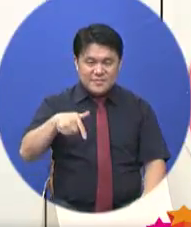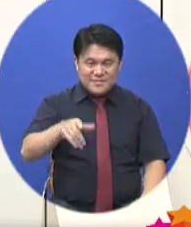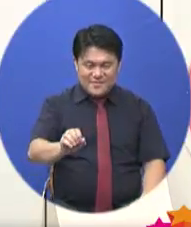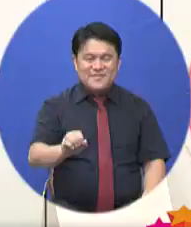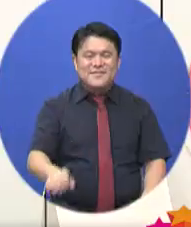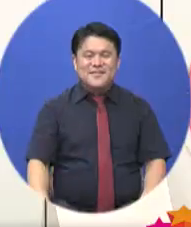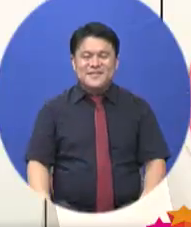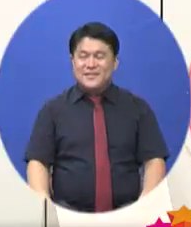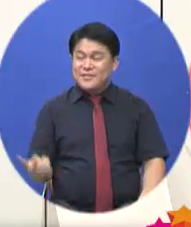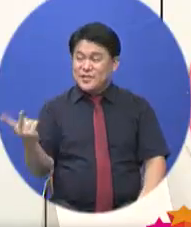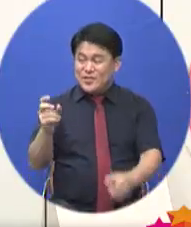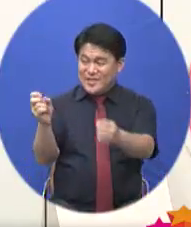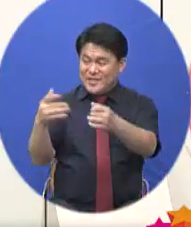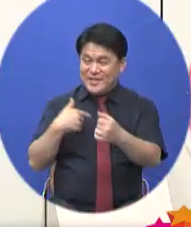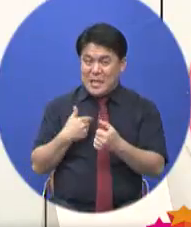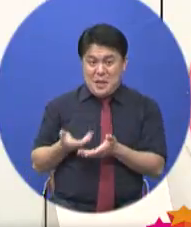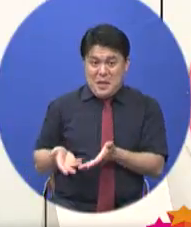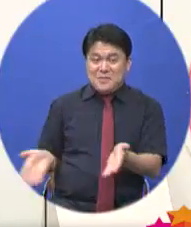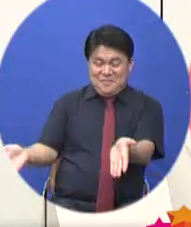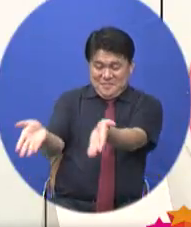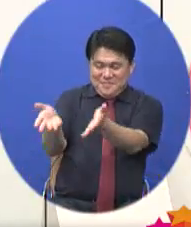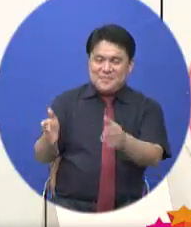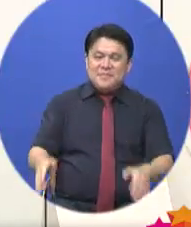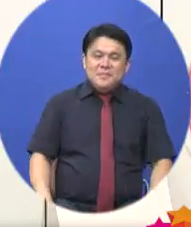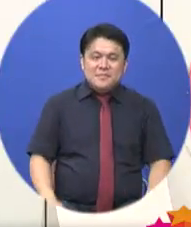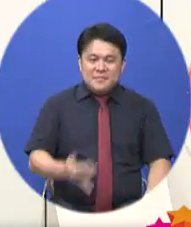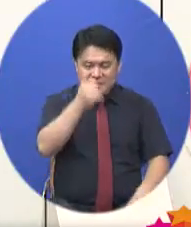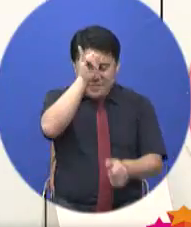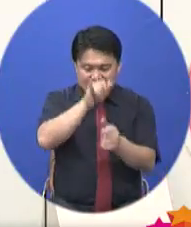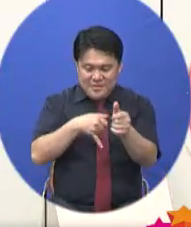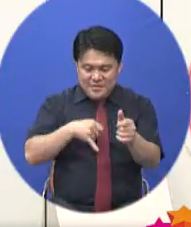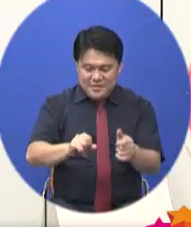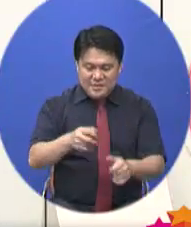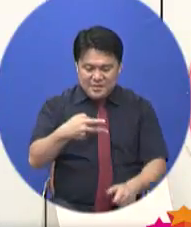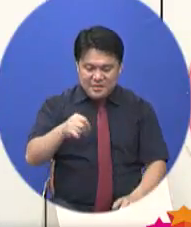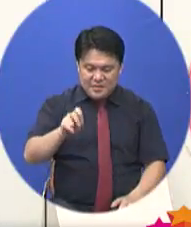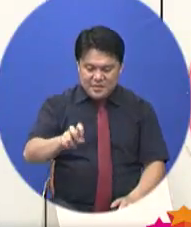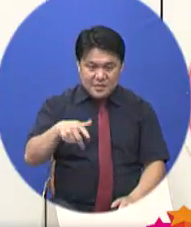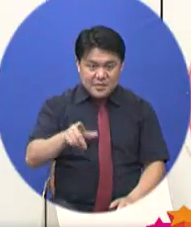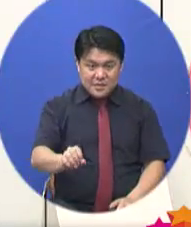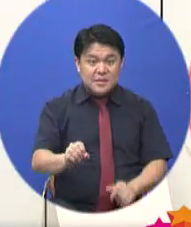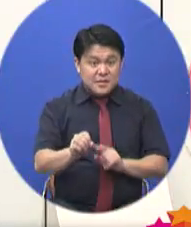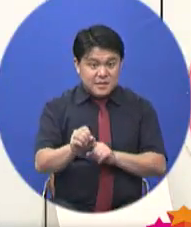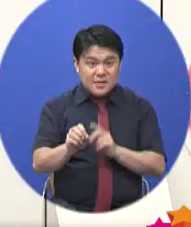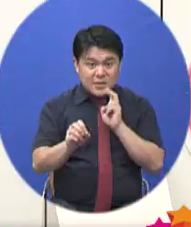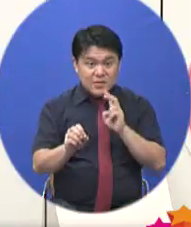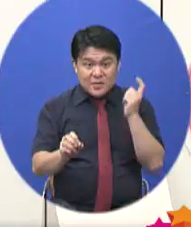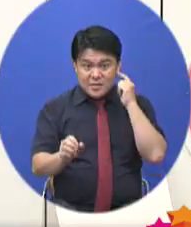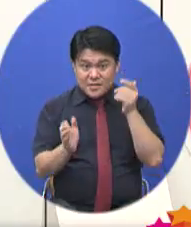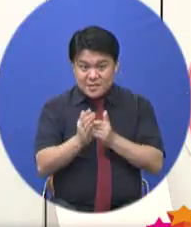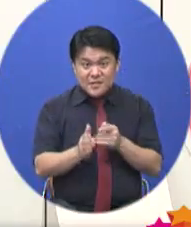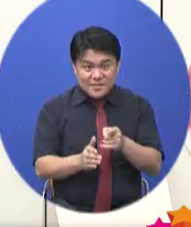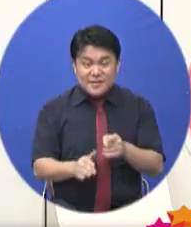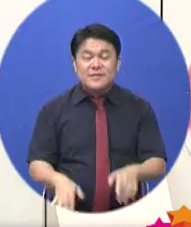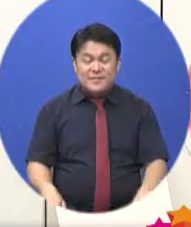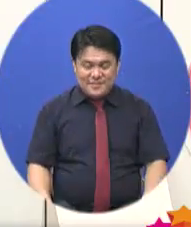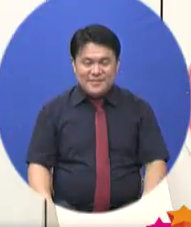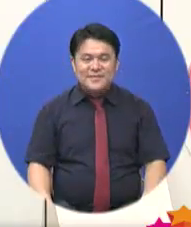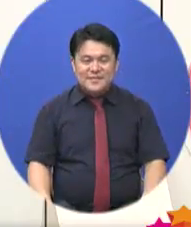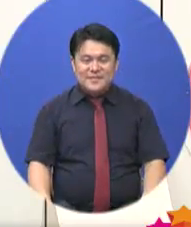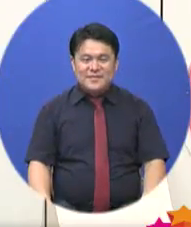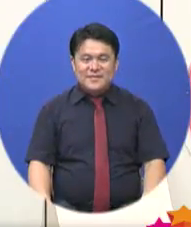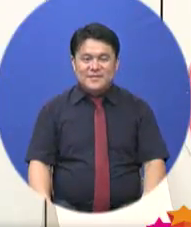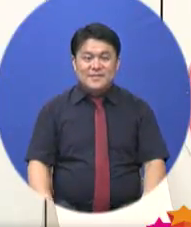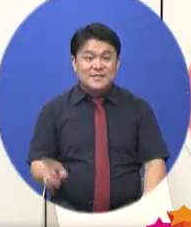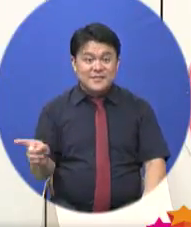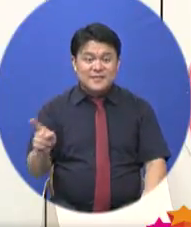두 분이서 말씀 나누세요. 효녀 심청 앞에 부르신 분 부를 때 들어보셨죠? 네. 네.